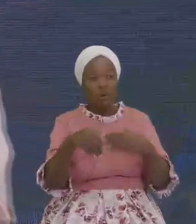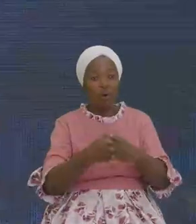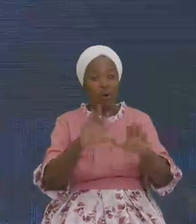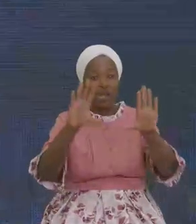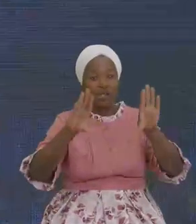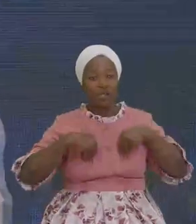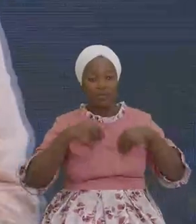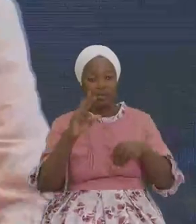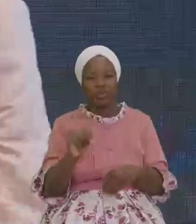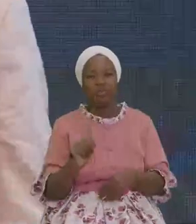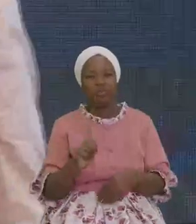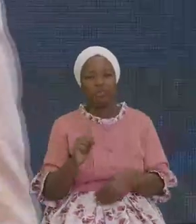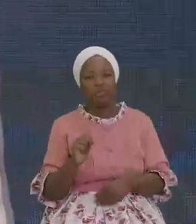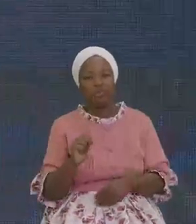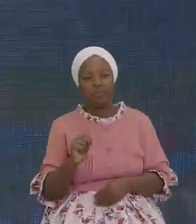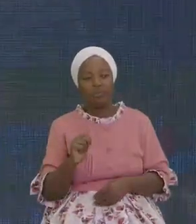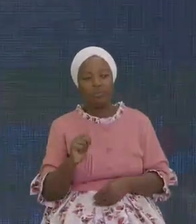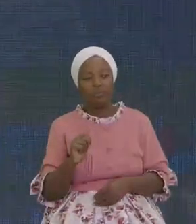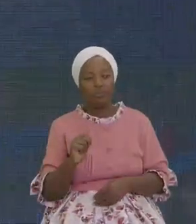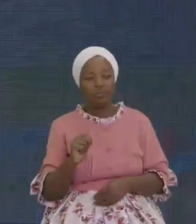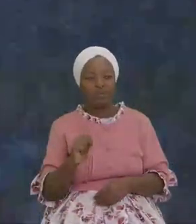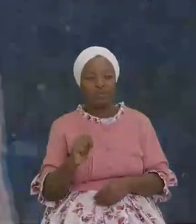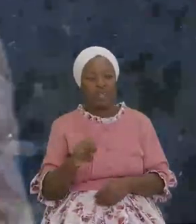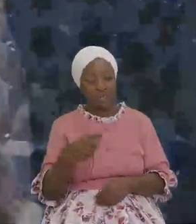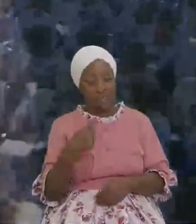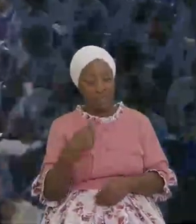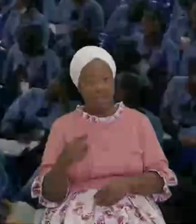digne d'être reçue.